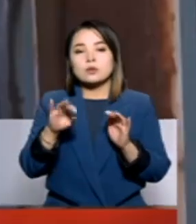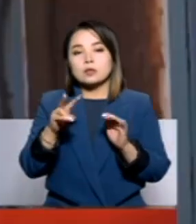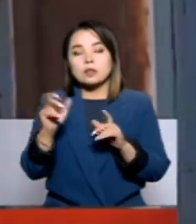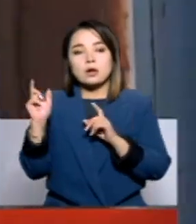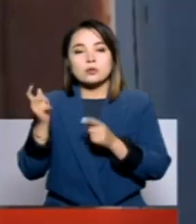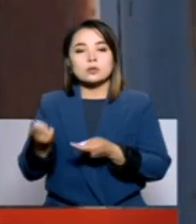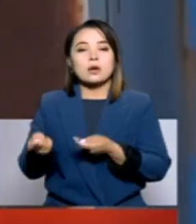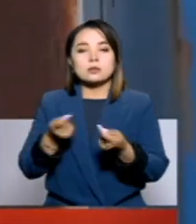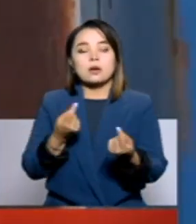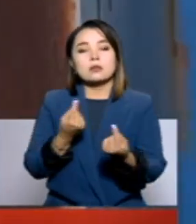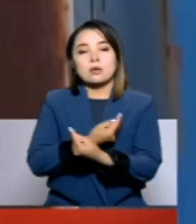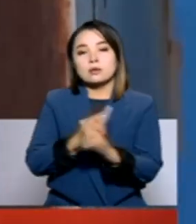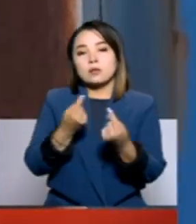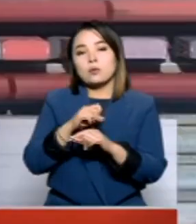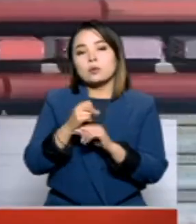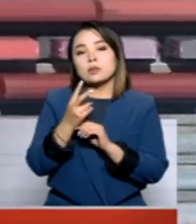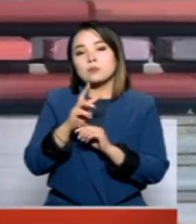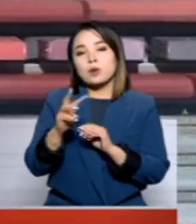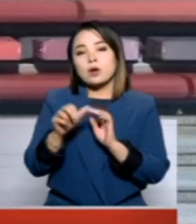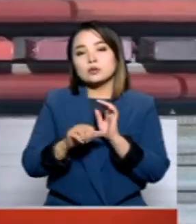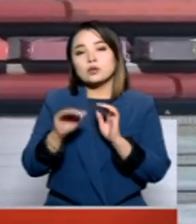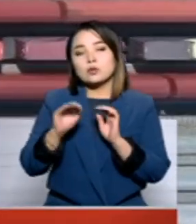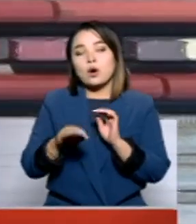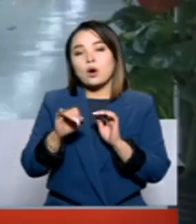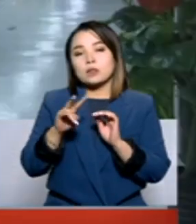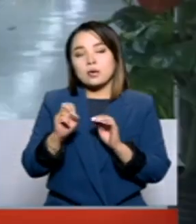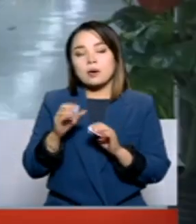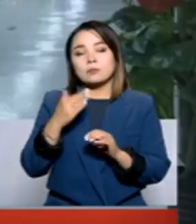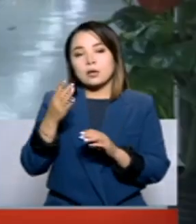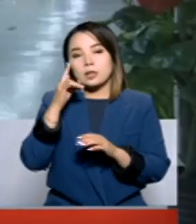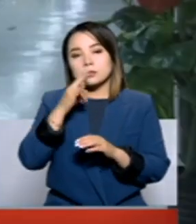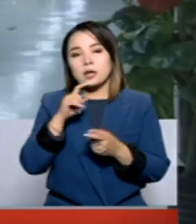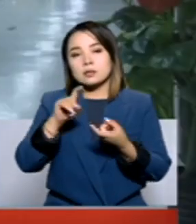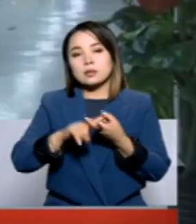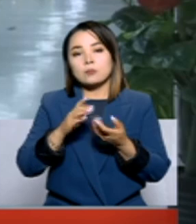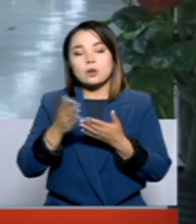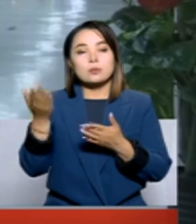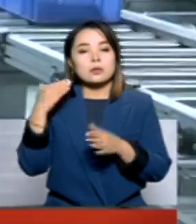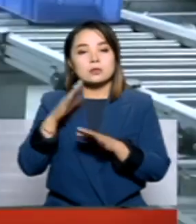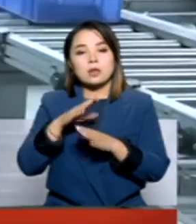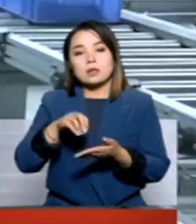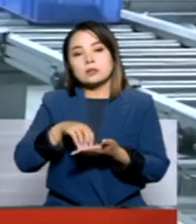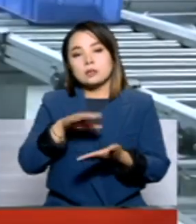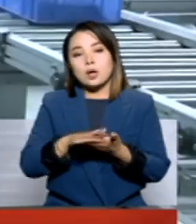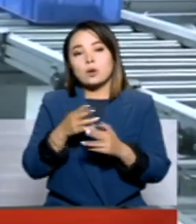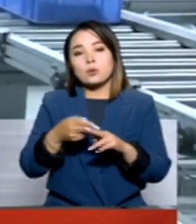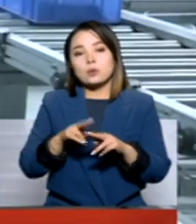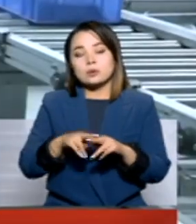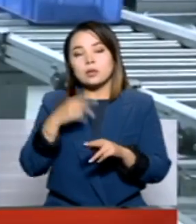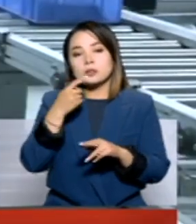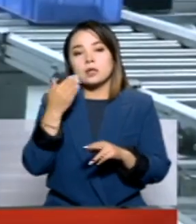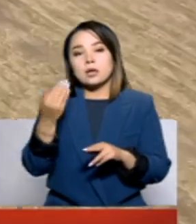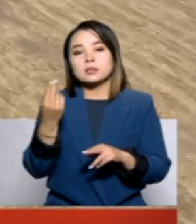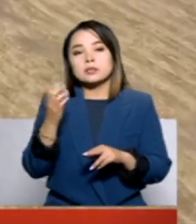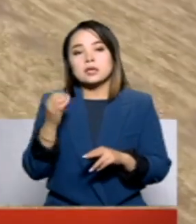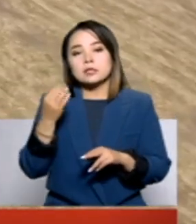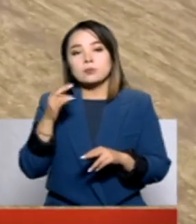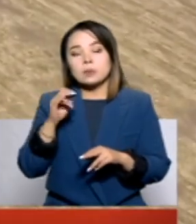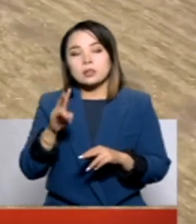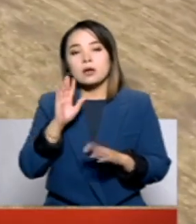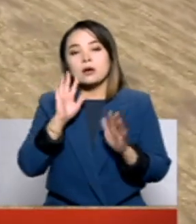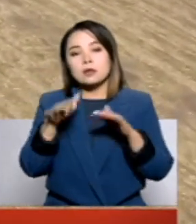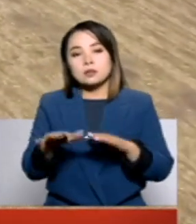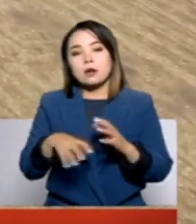тасымалданған. 12 миллион 600 мың тоннасы Қазақстанның үлесінде. Мұндай көрсеткіш бұрын соңды тіркелмеген. Осы ретте Си Цзиньпин